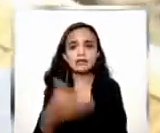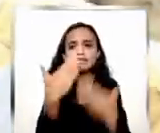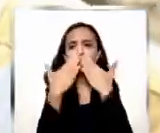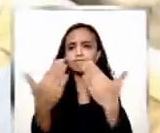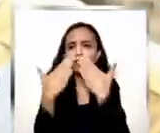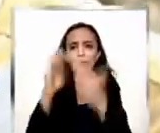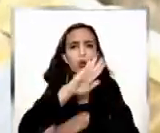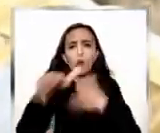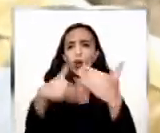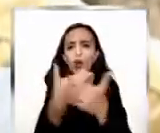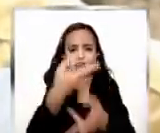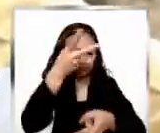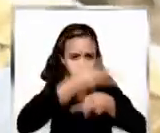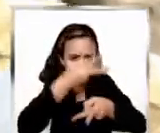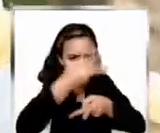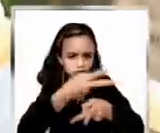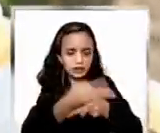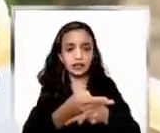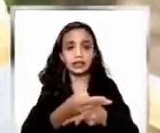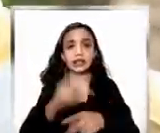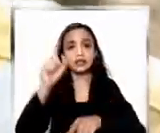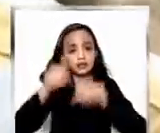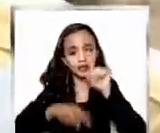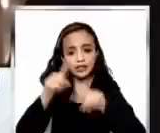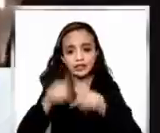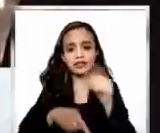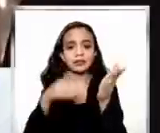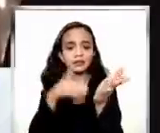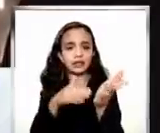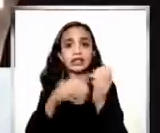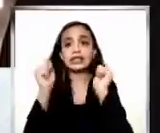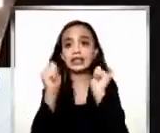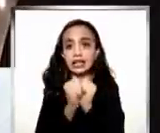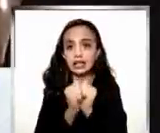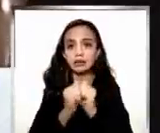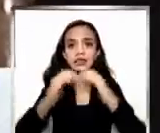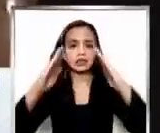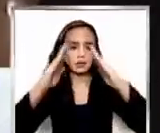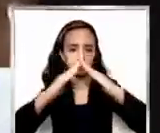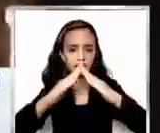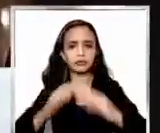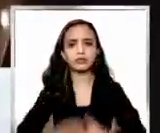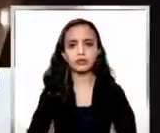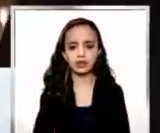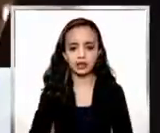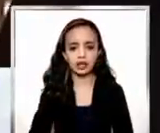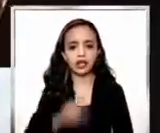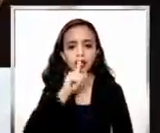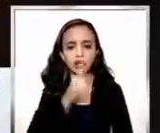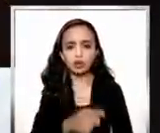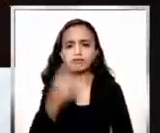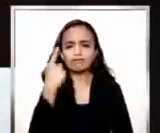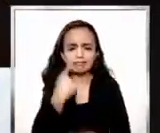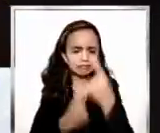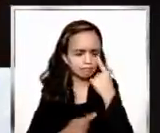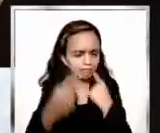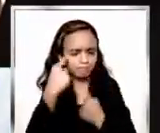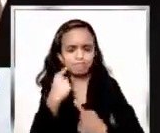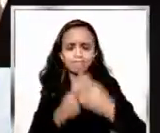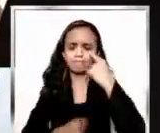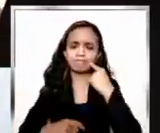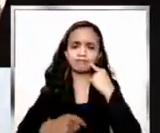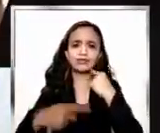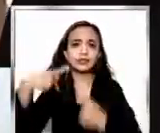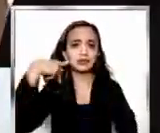nitong kaibigan at mga kasama sa bahay. Bahagyaring naging emosyonal si Pinky na magpaalam na sa